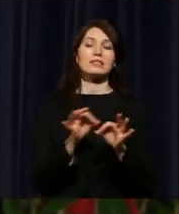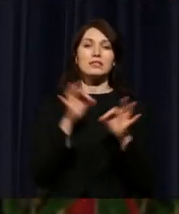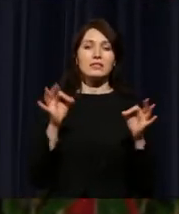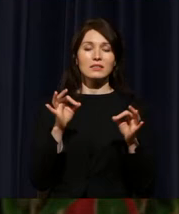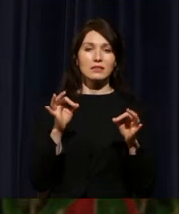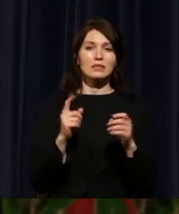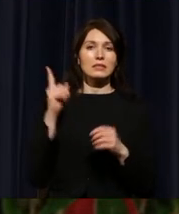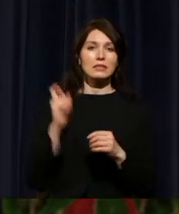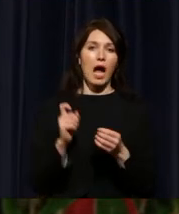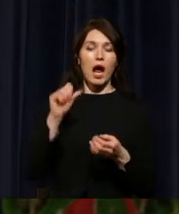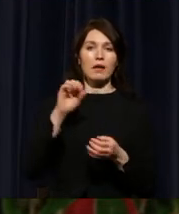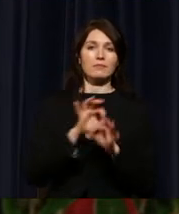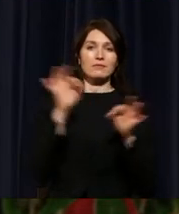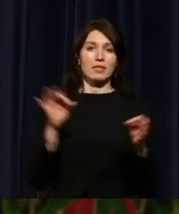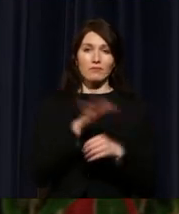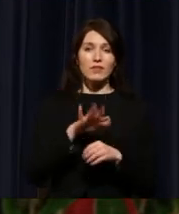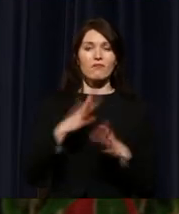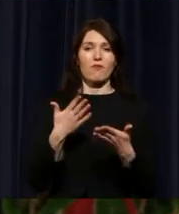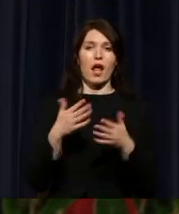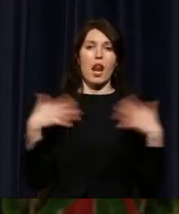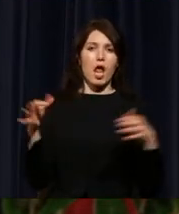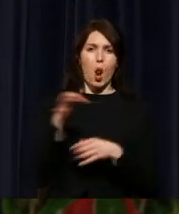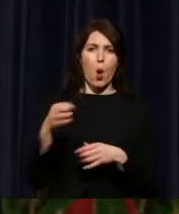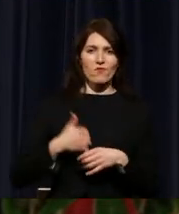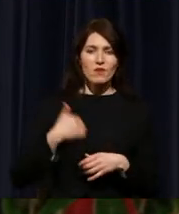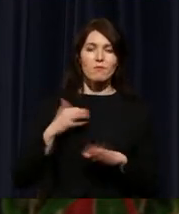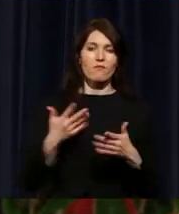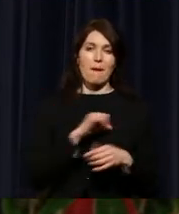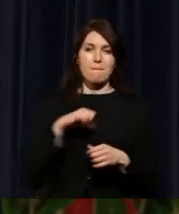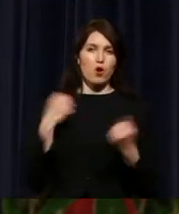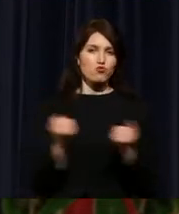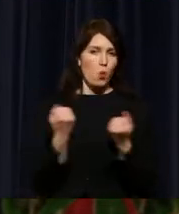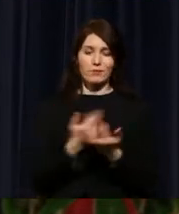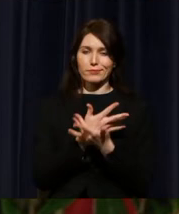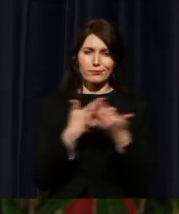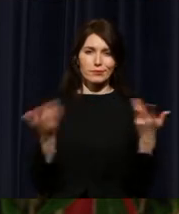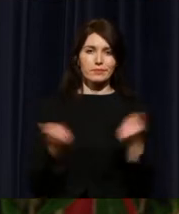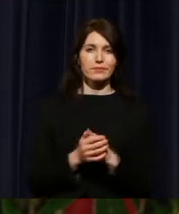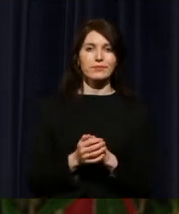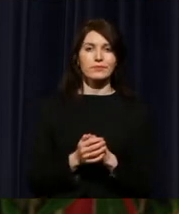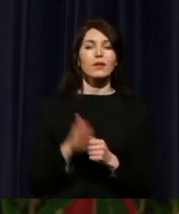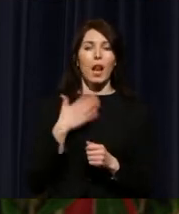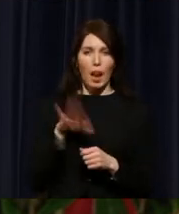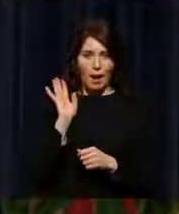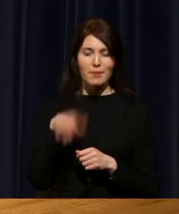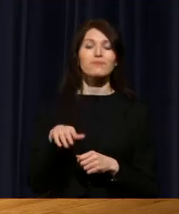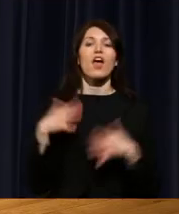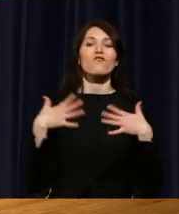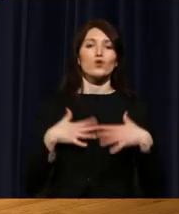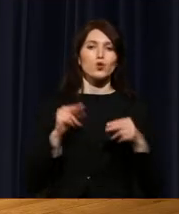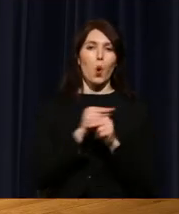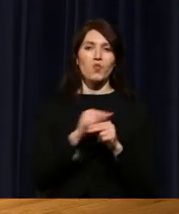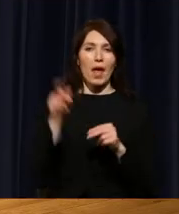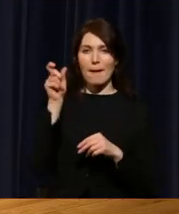liela organizācija, vai tu gribi būt pašnodarbinātais, nu, tā tad dažādi. Nu, labi. Lai būtu fizioterapeits,